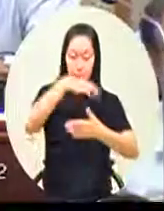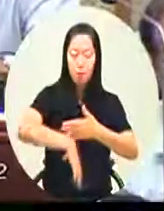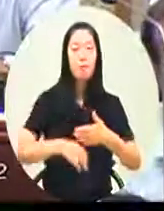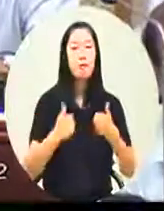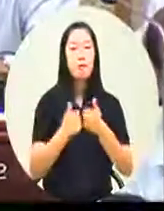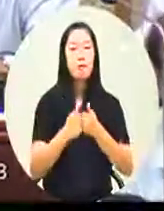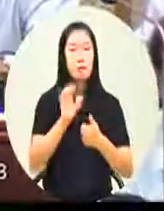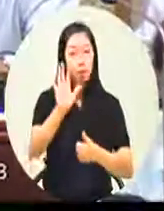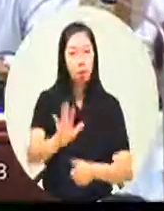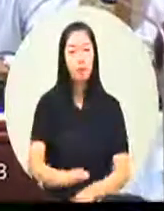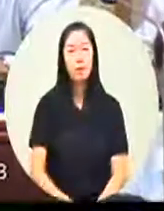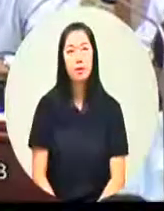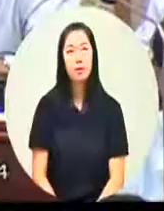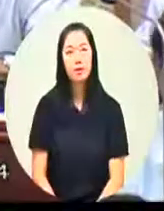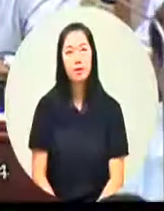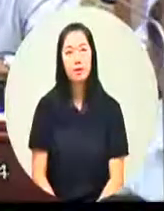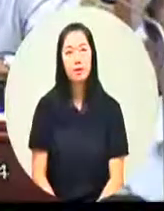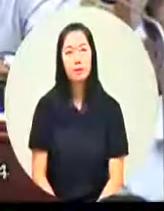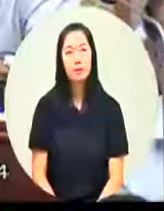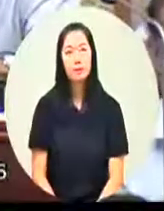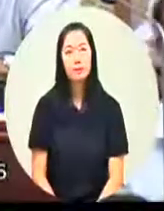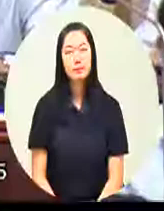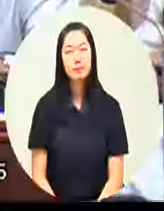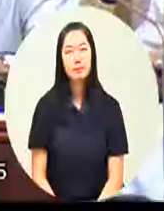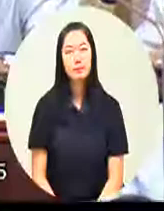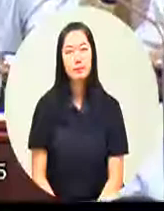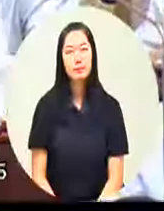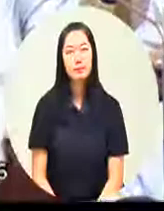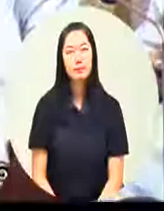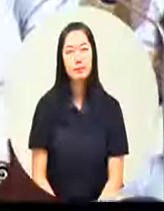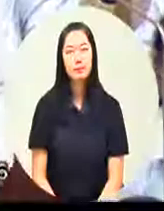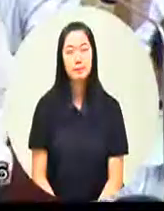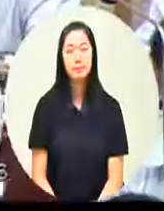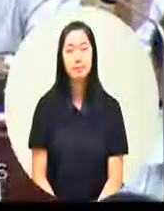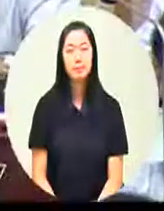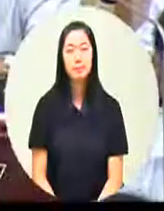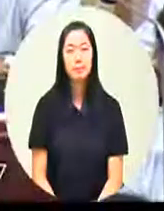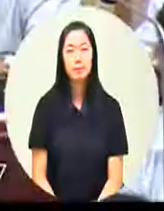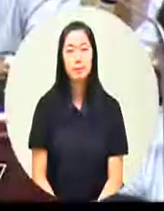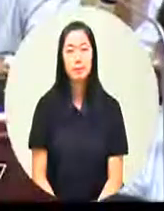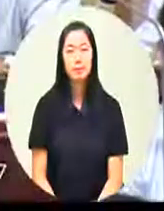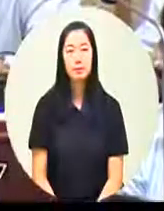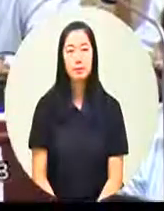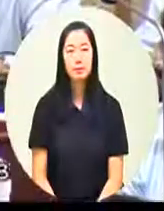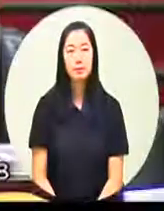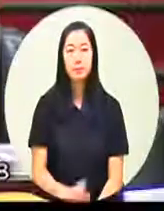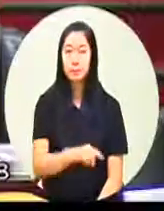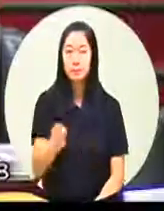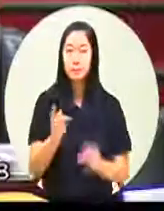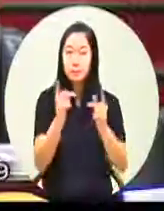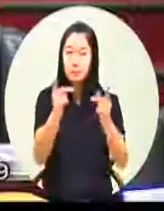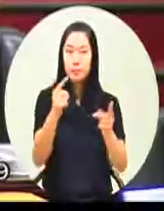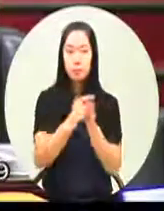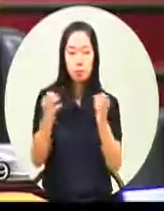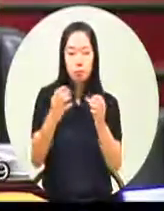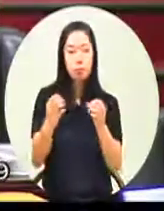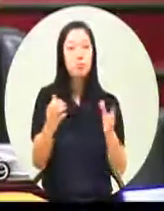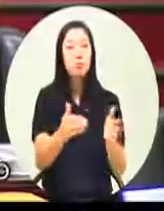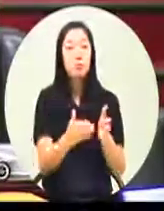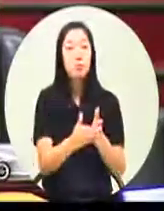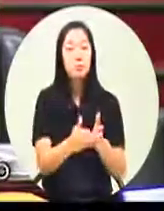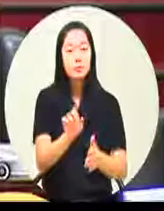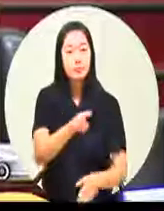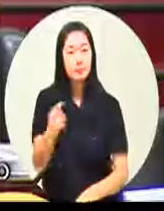检讨的时候，会把它纳进来做整体考量。 好，好，谢谢哈。好，捷运的事情我们就谈到这里。那现在